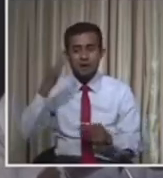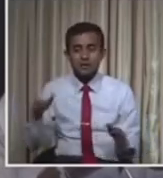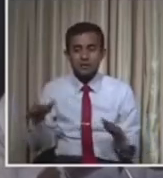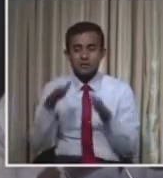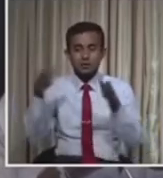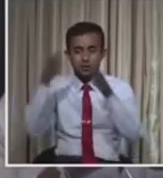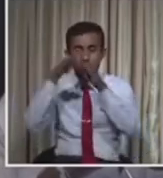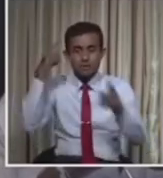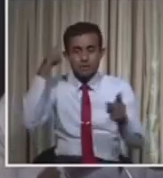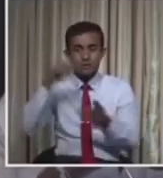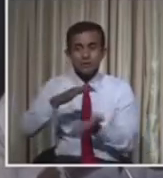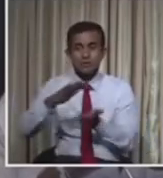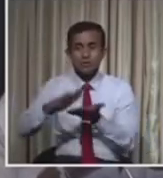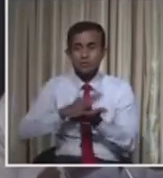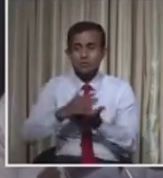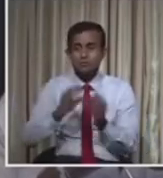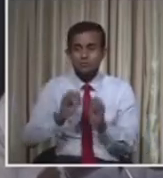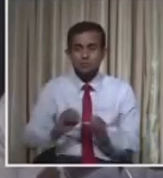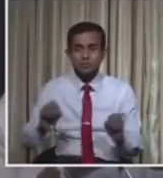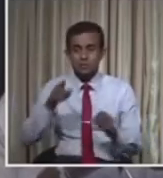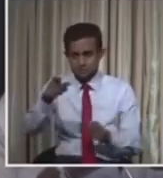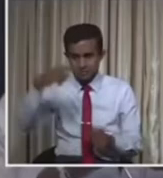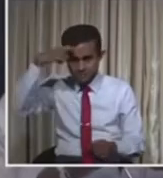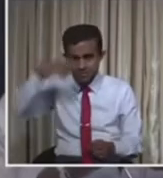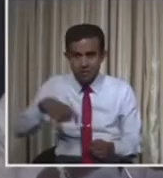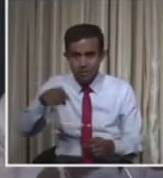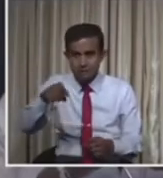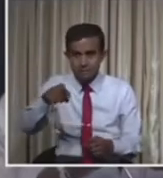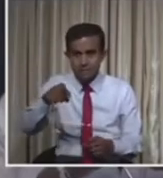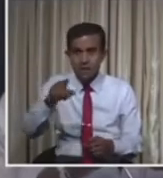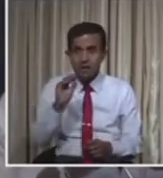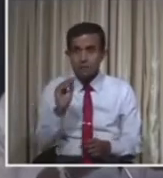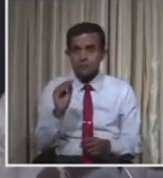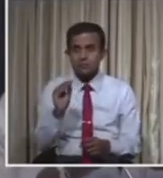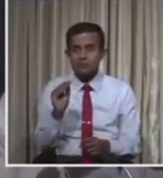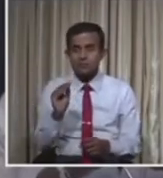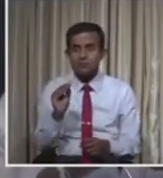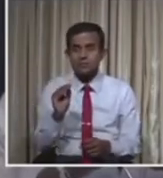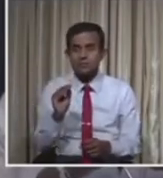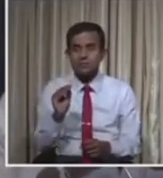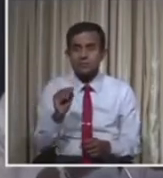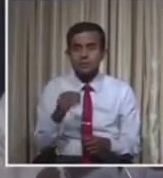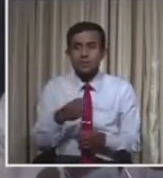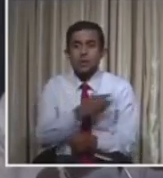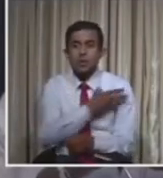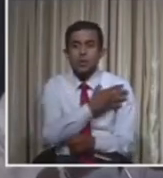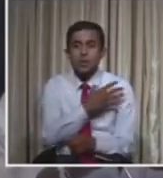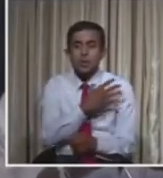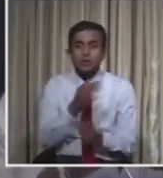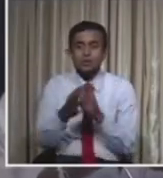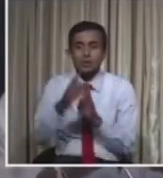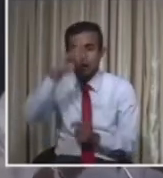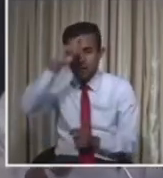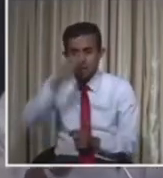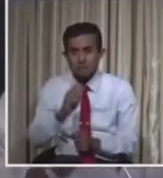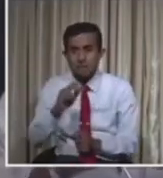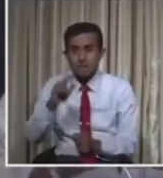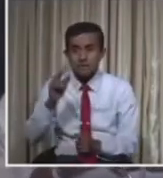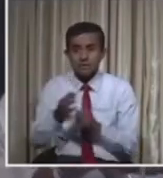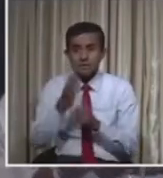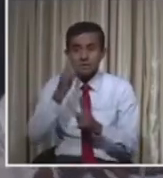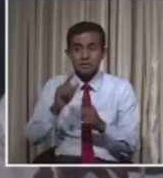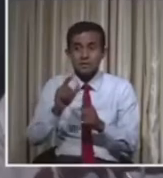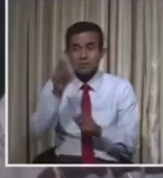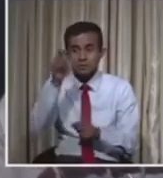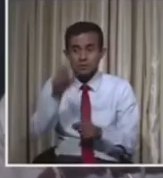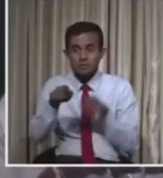සම්බන්ධයෙන් තීන්දුවක් ගන්නෙ නැහැ ඔබතුමත් සාක්ෂි දරනවා නමුත් ගෝඨාභය රාජපක්ෂ ජනාධිපතිතුමා ජනාධිපතිවරයා